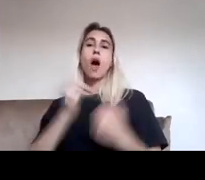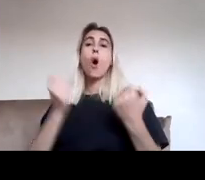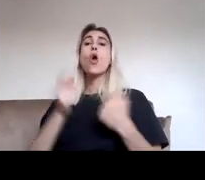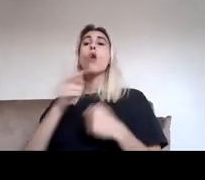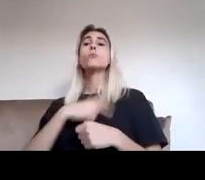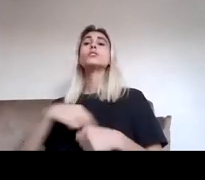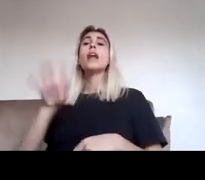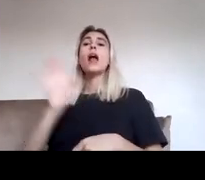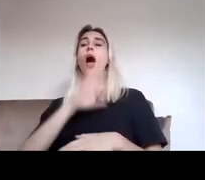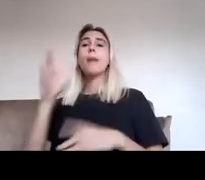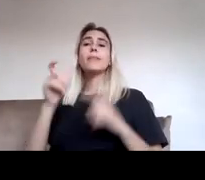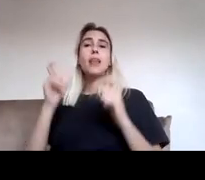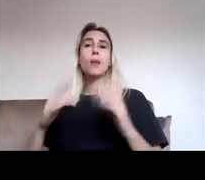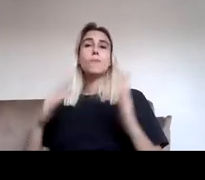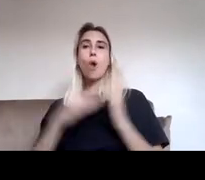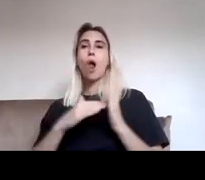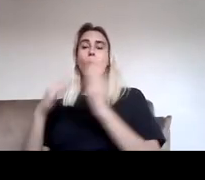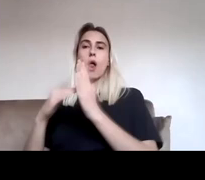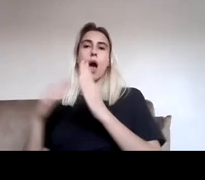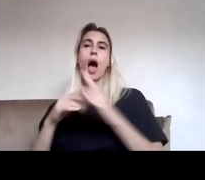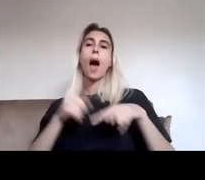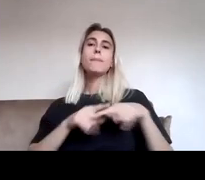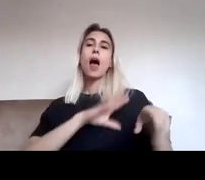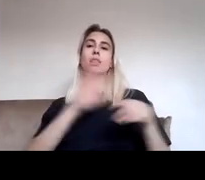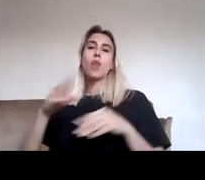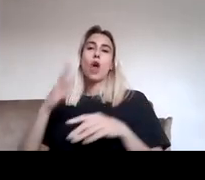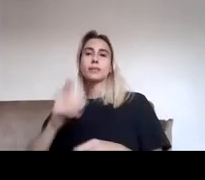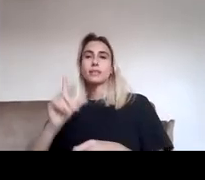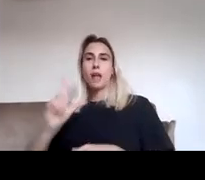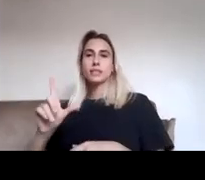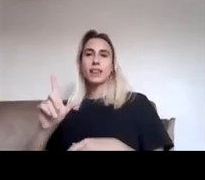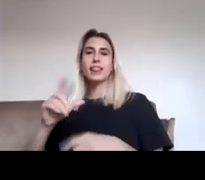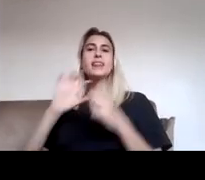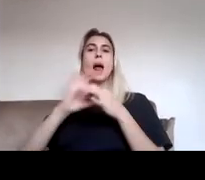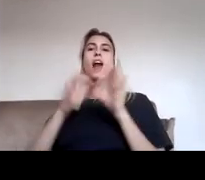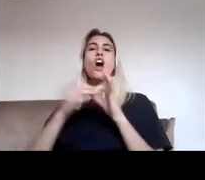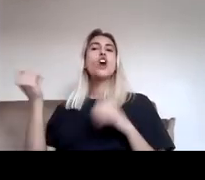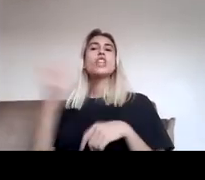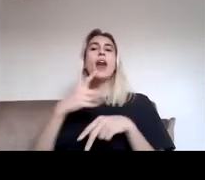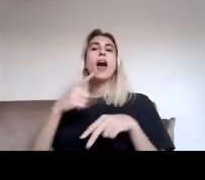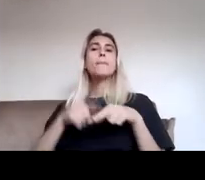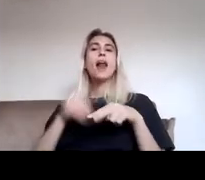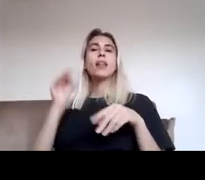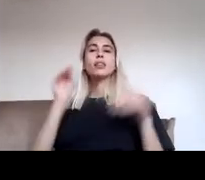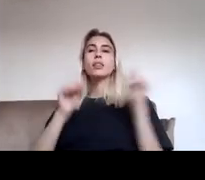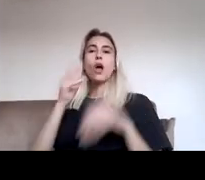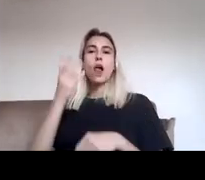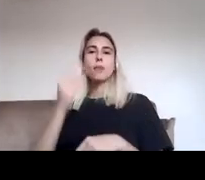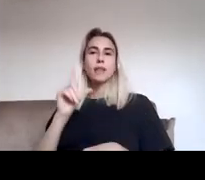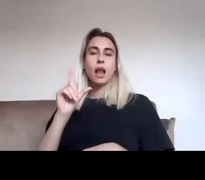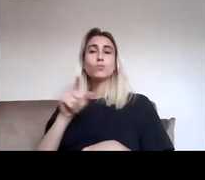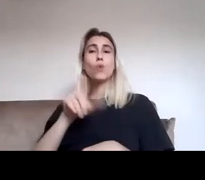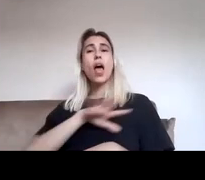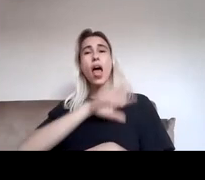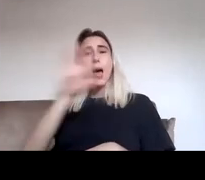her mola yerine o aparattan olması gerekiyor. Her terminalde kaç tane aparat olması lazım? Bunların hepsi aslında